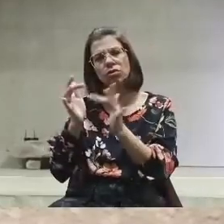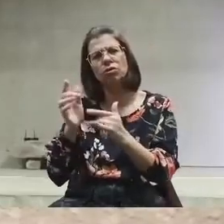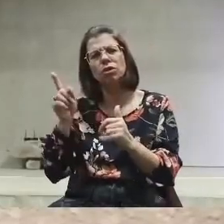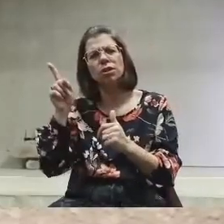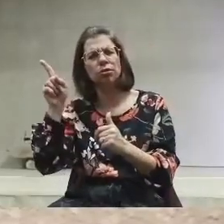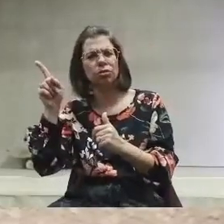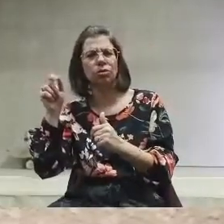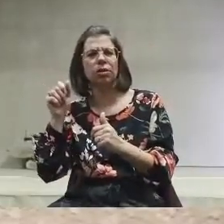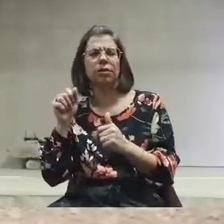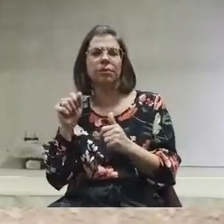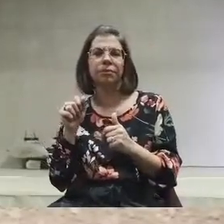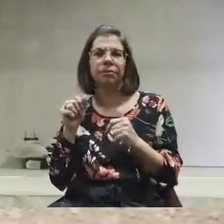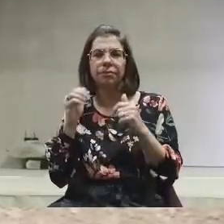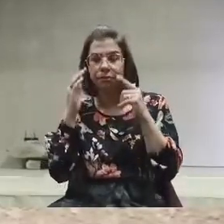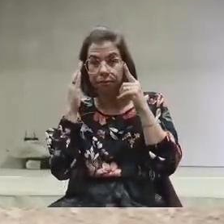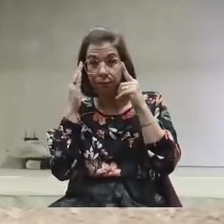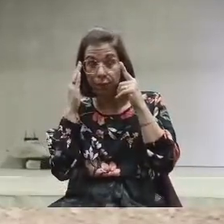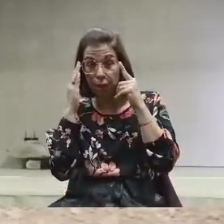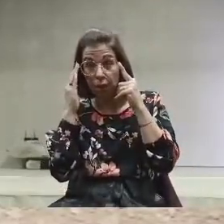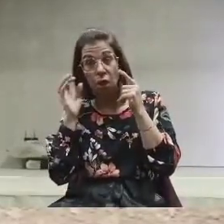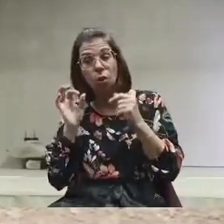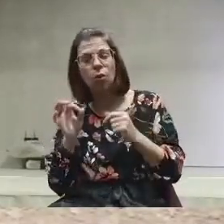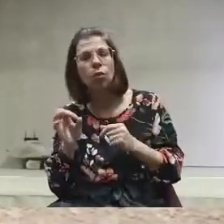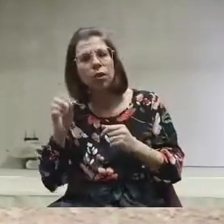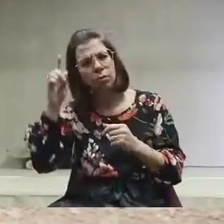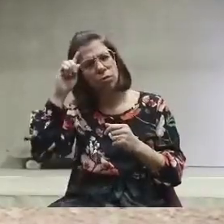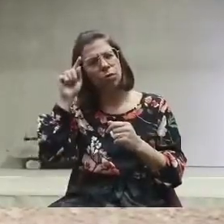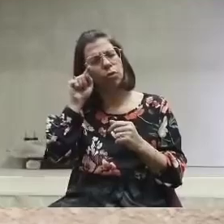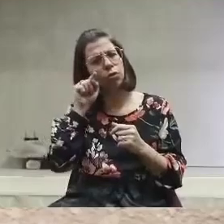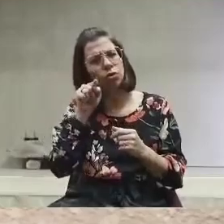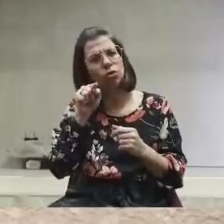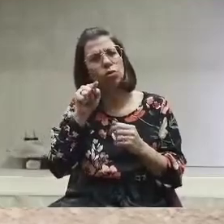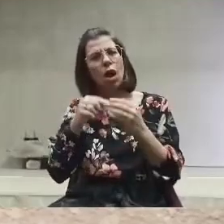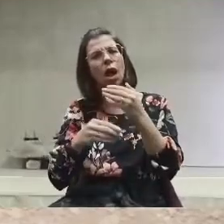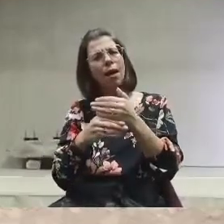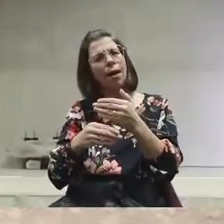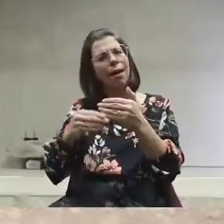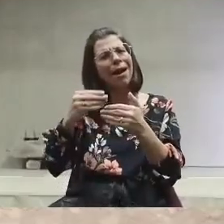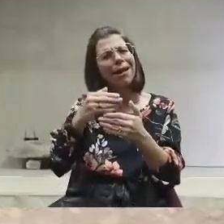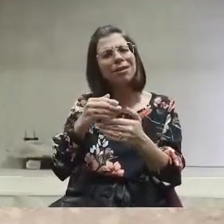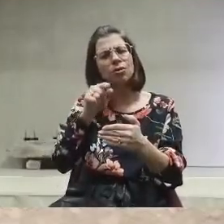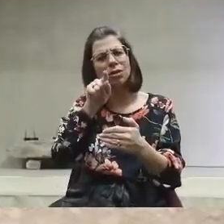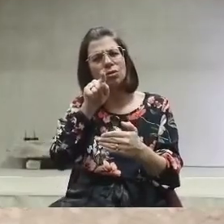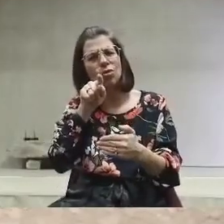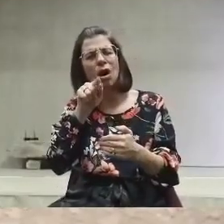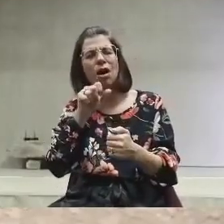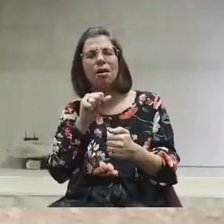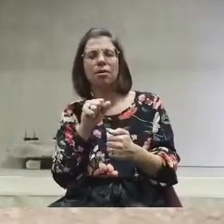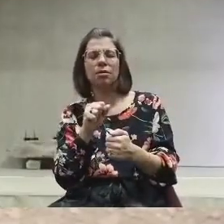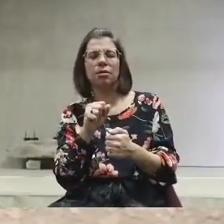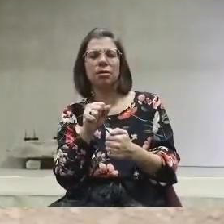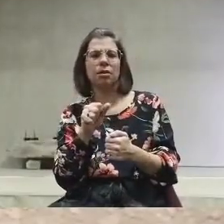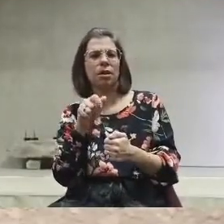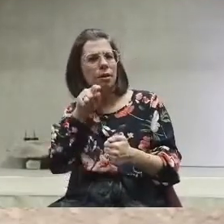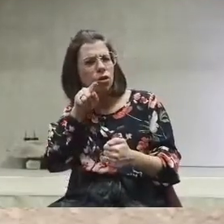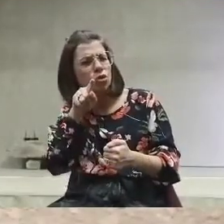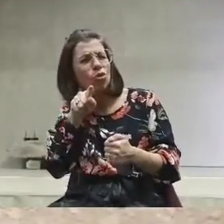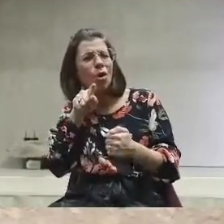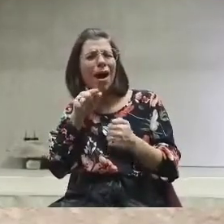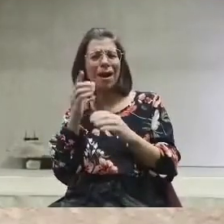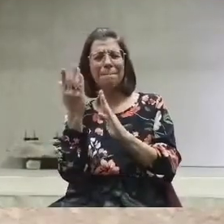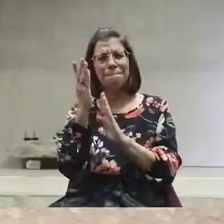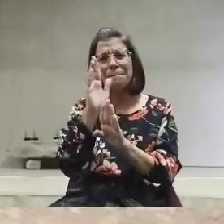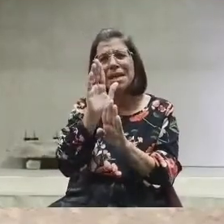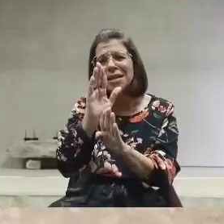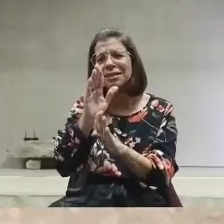que toi, tu sois restauré. Pour que toi, tu sois béni. Oui, guéri,